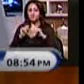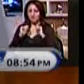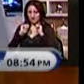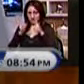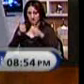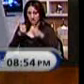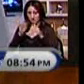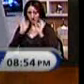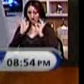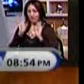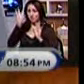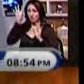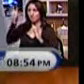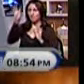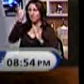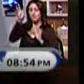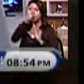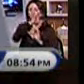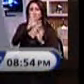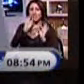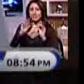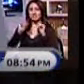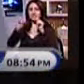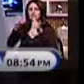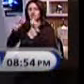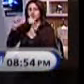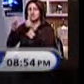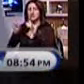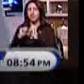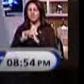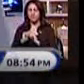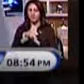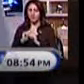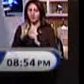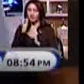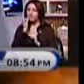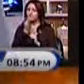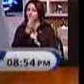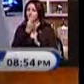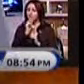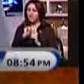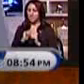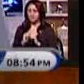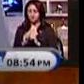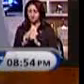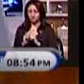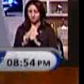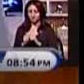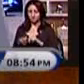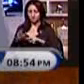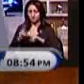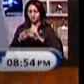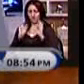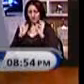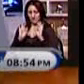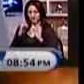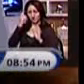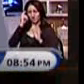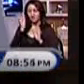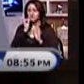كل مكان في مصر كان الفيلم المصري تحرر من قبضة الخارج، يعني بقى عندك حركة